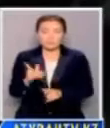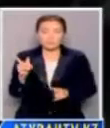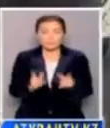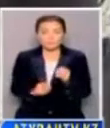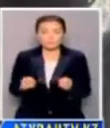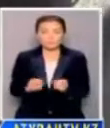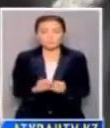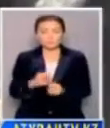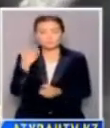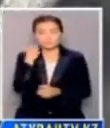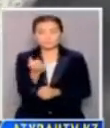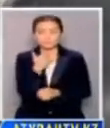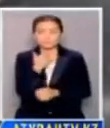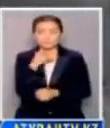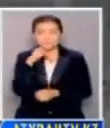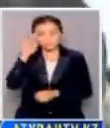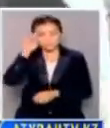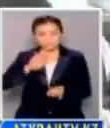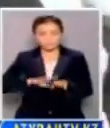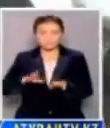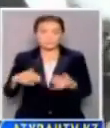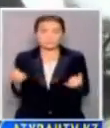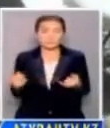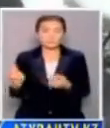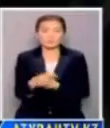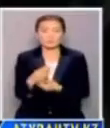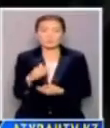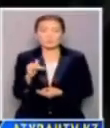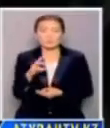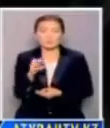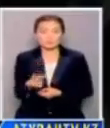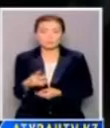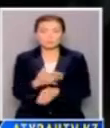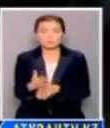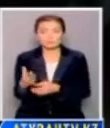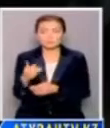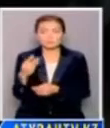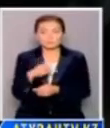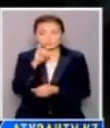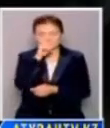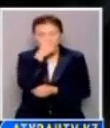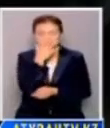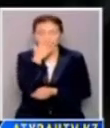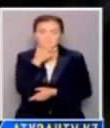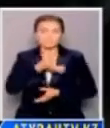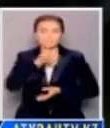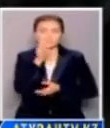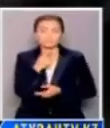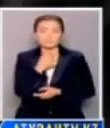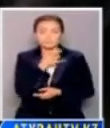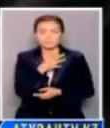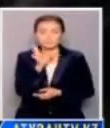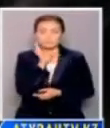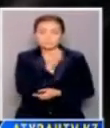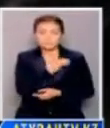молоко является любимым напитком казахов. Особенно ценят саумал, который затем через несколько часов скисает и превращается